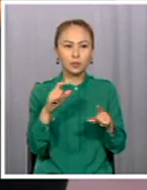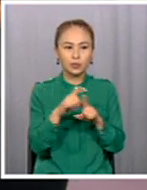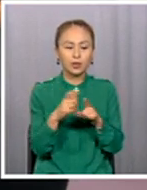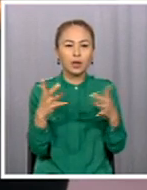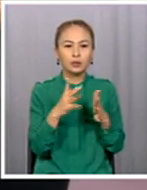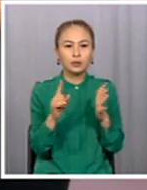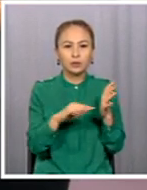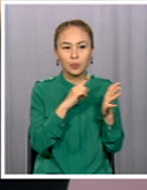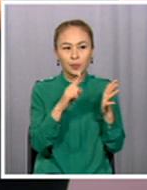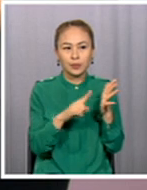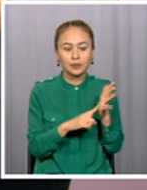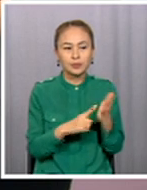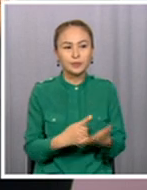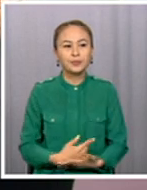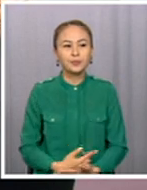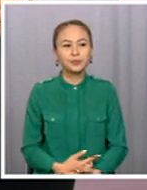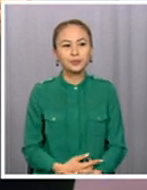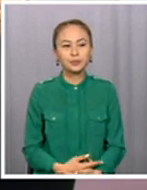қойылады?